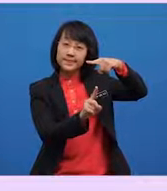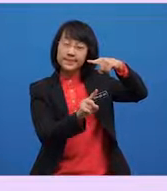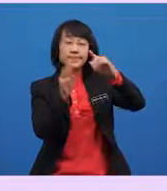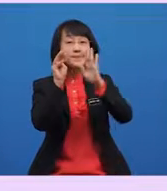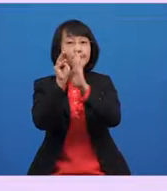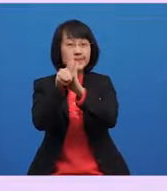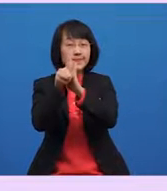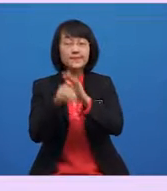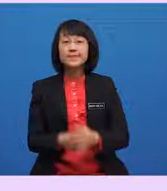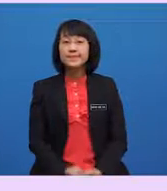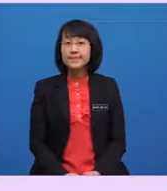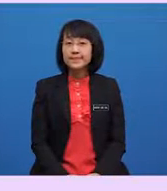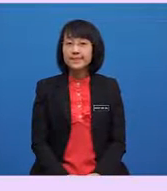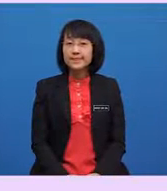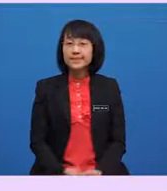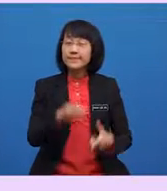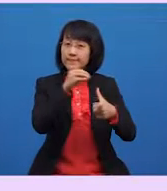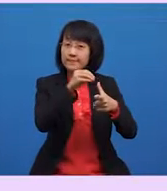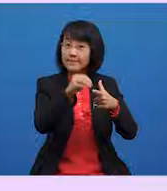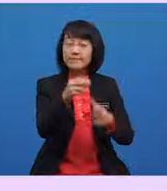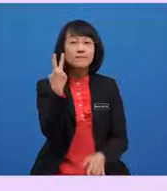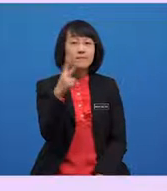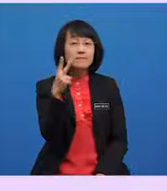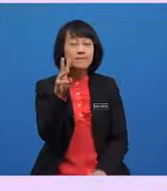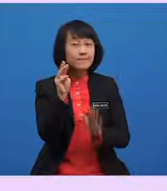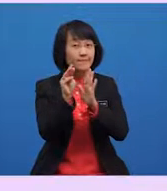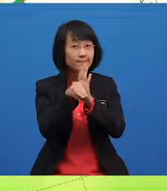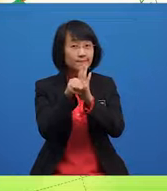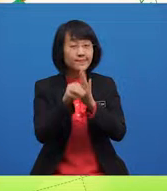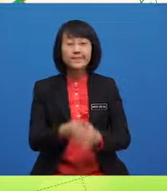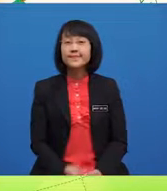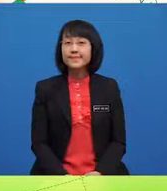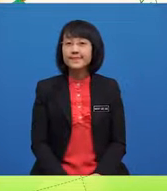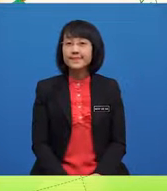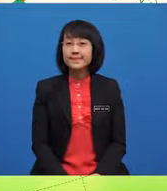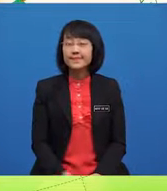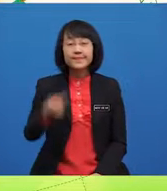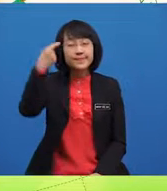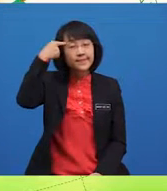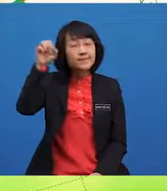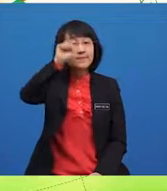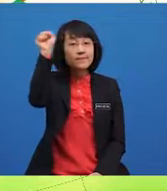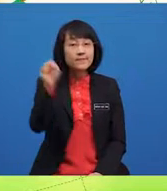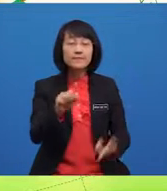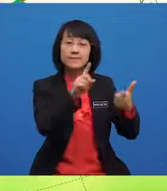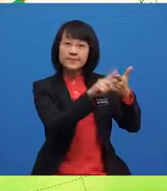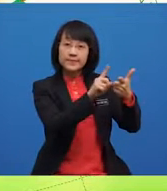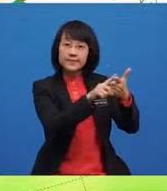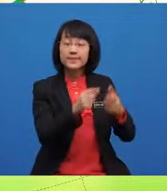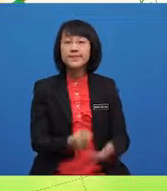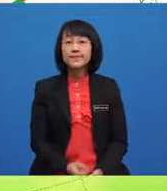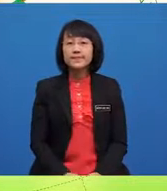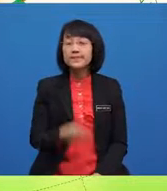12/1 minit atau 12 minit. Bagi soalan yang kedua,